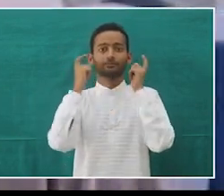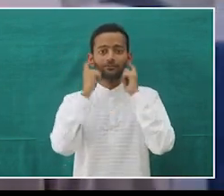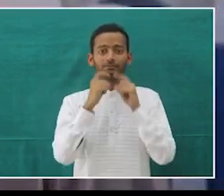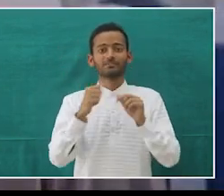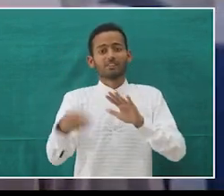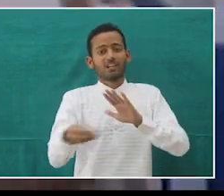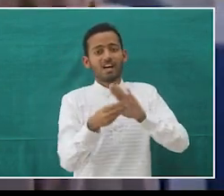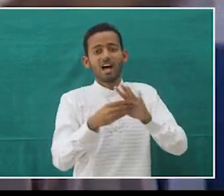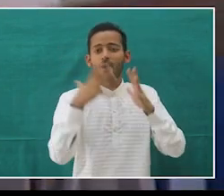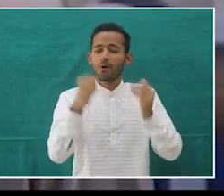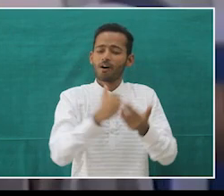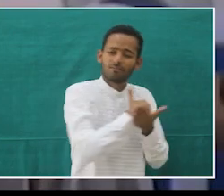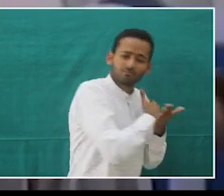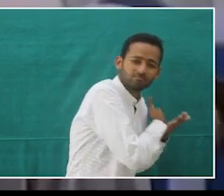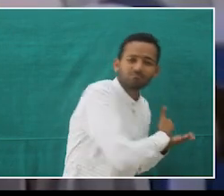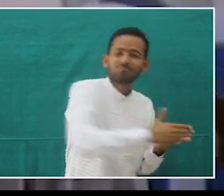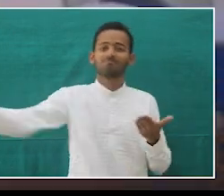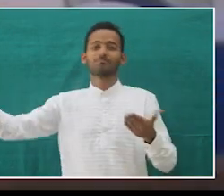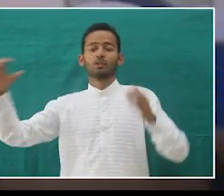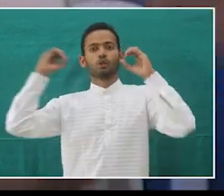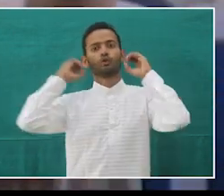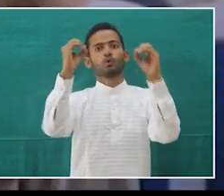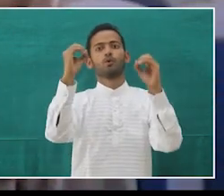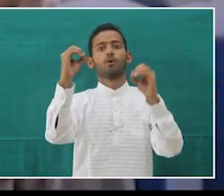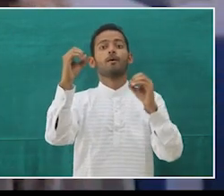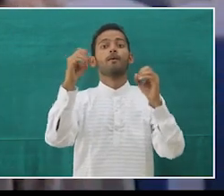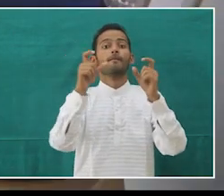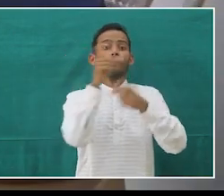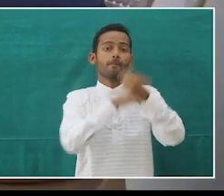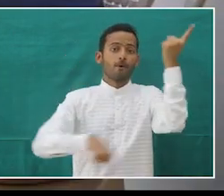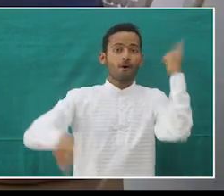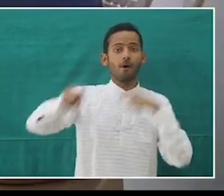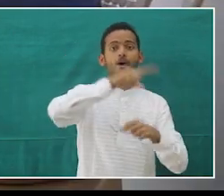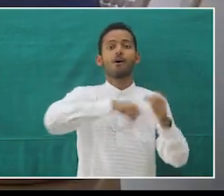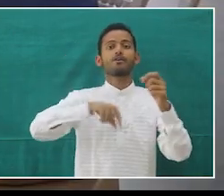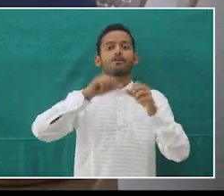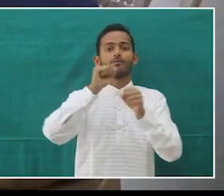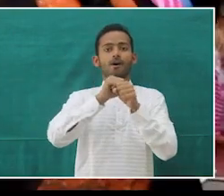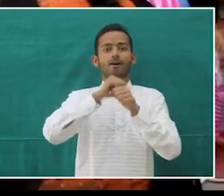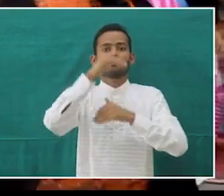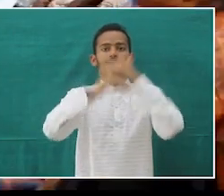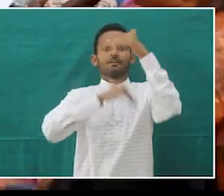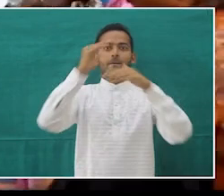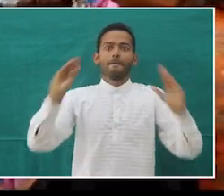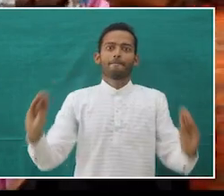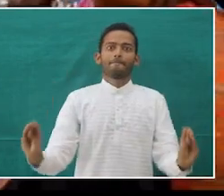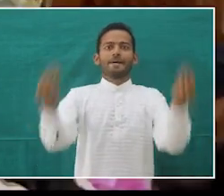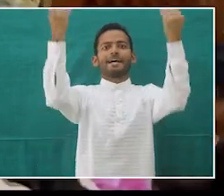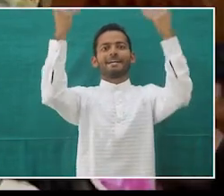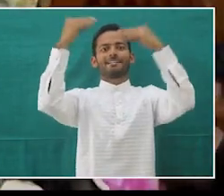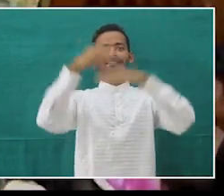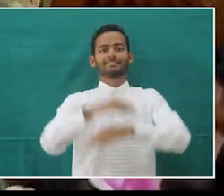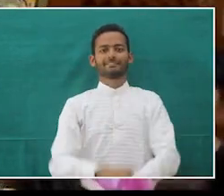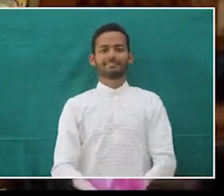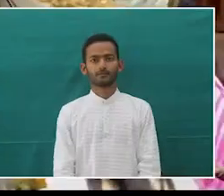भ्रष्टाचार से निपटाने के लिए जीरो टोलरेंस नीति को अपनाया सरकारी कामकाज में आई पर दर्शित के चलते